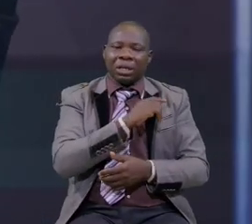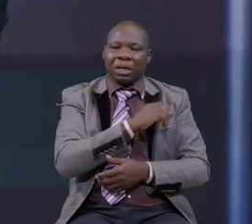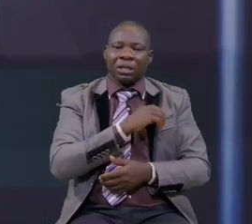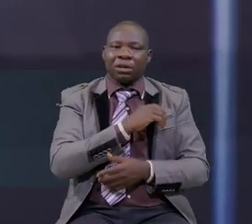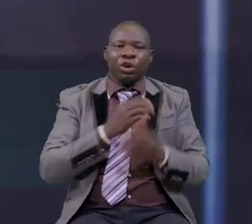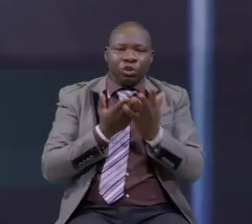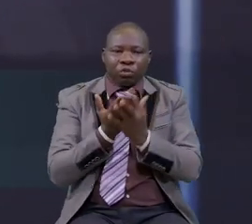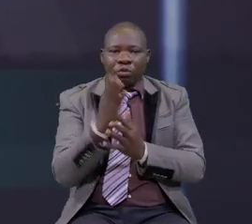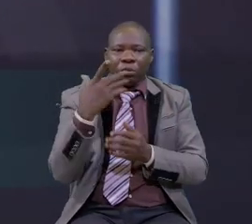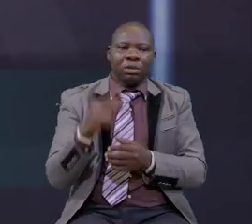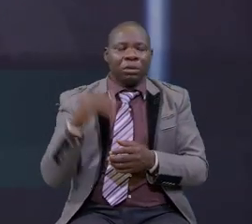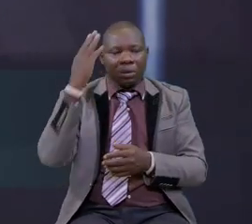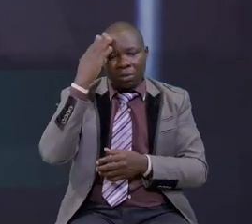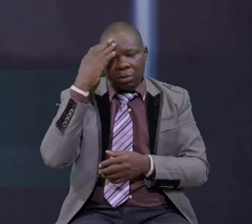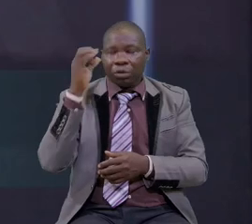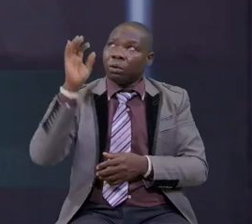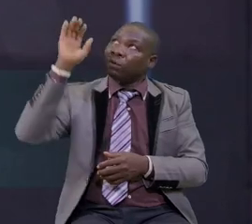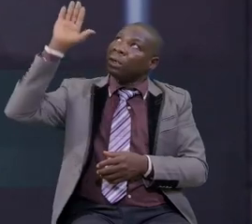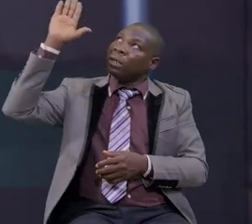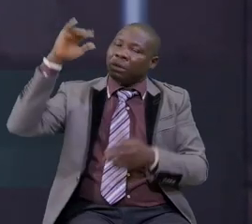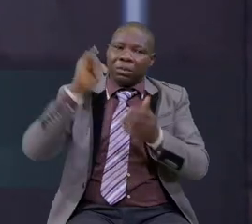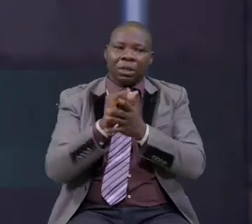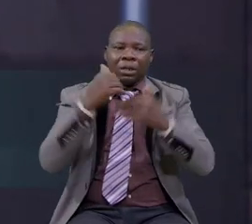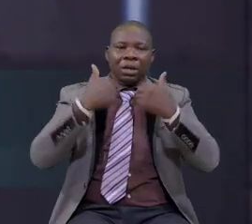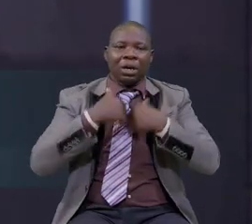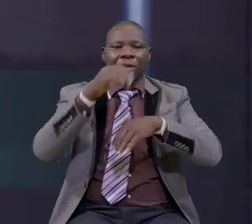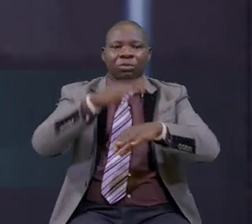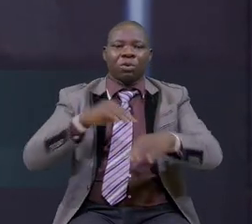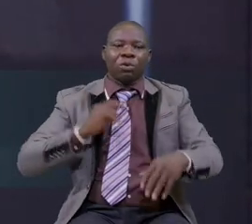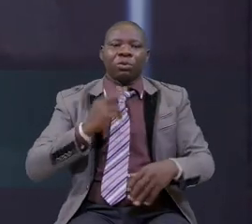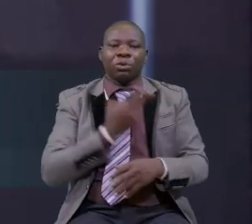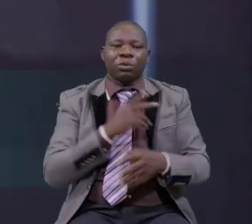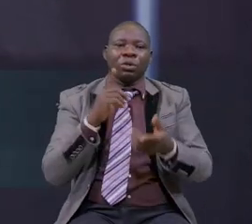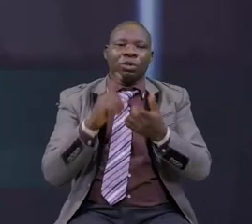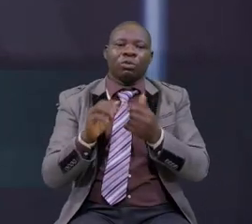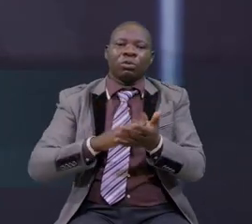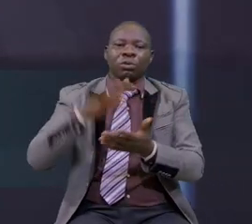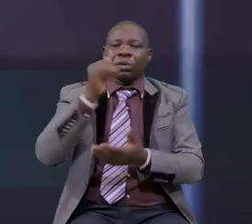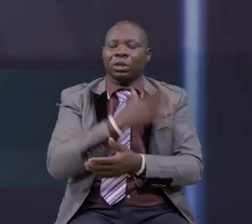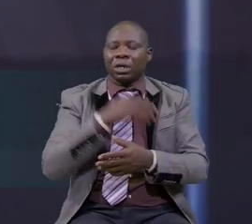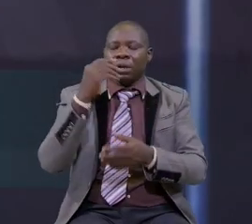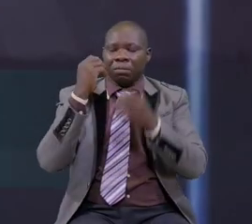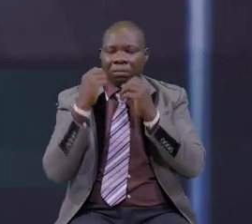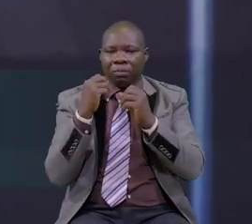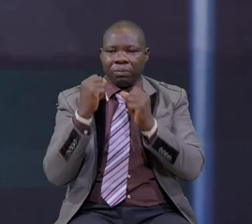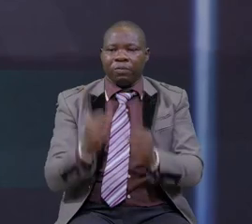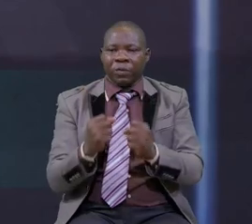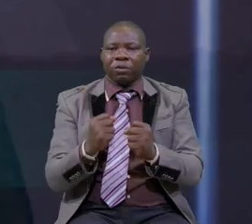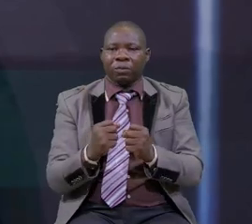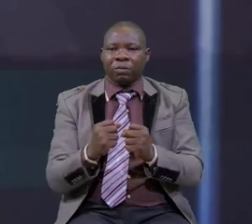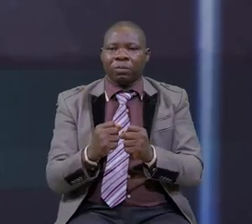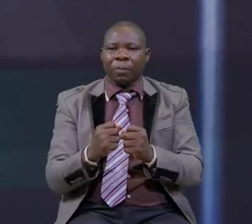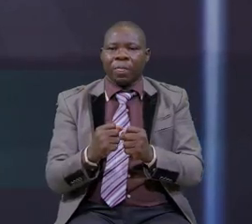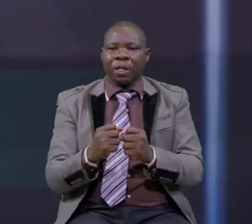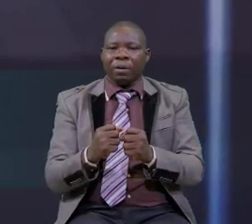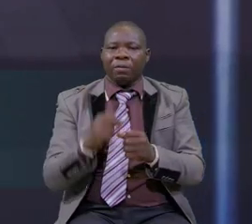la connaissance de celui qui nous a appelés par sa propre gloire et par sa vertu. Verset 4.